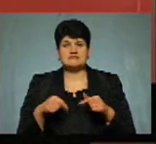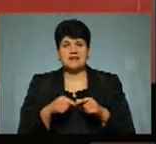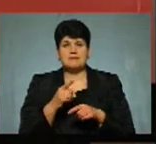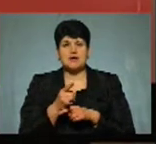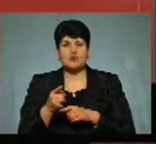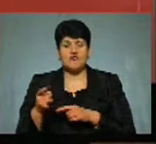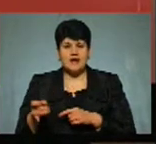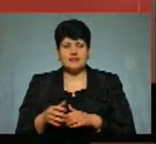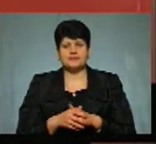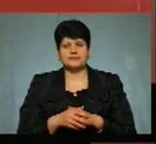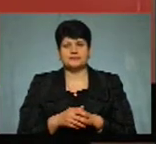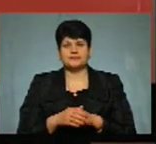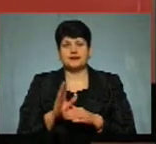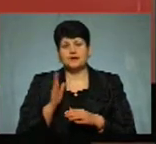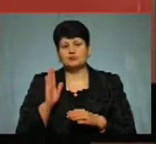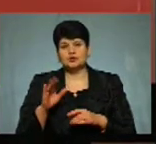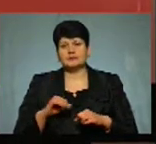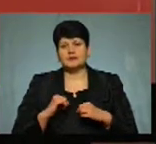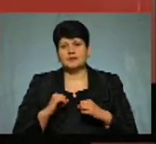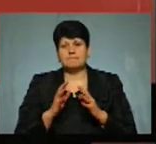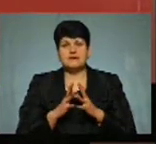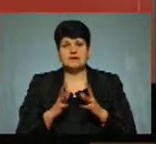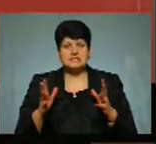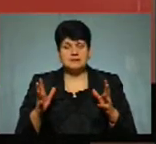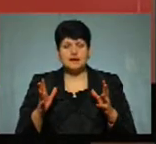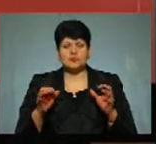І будемо намагатися